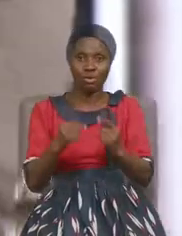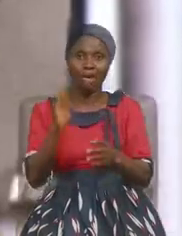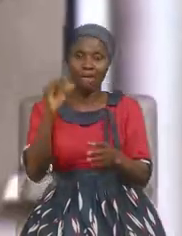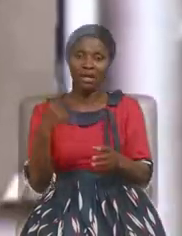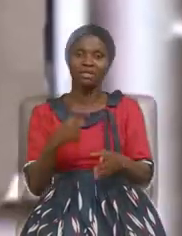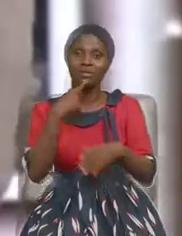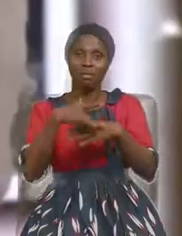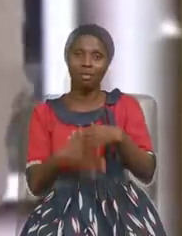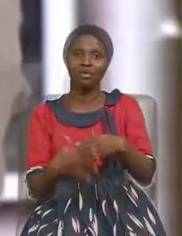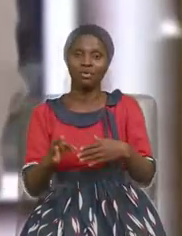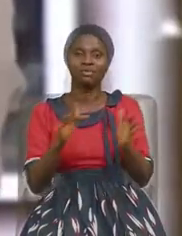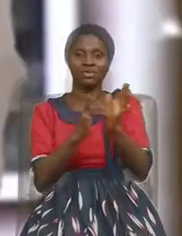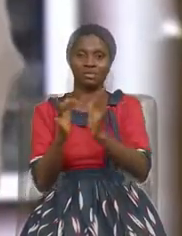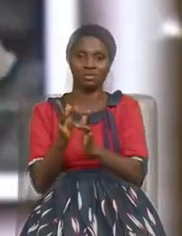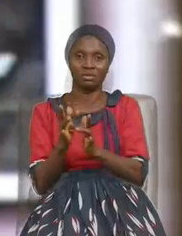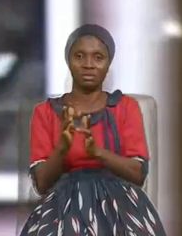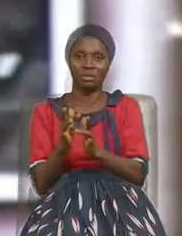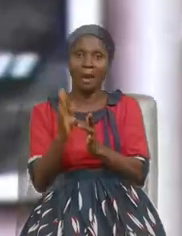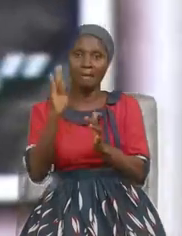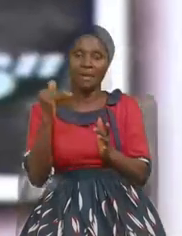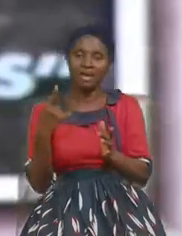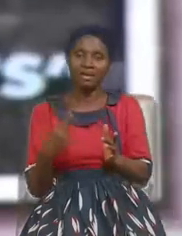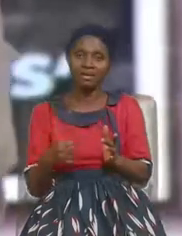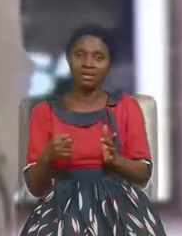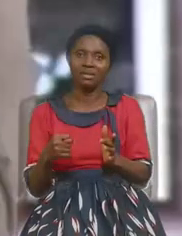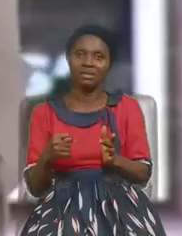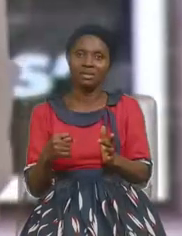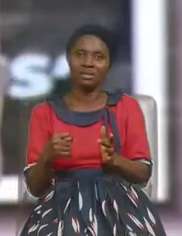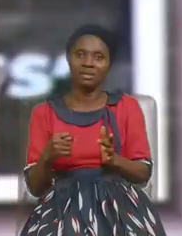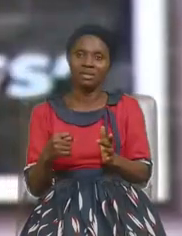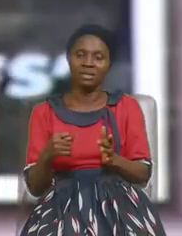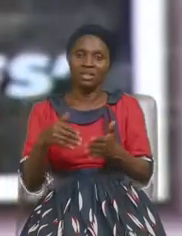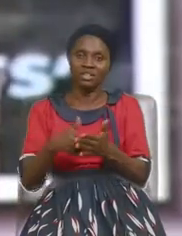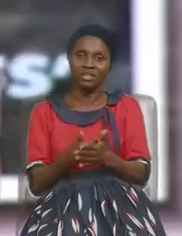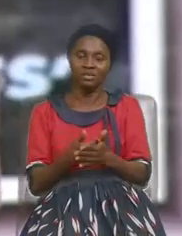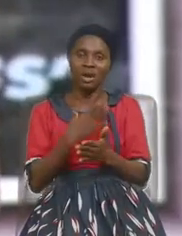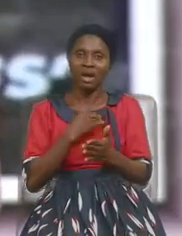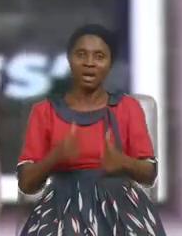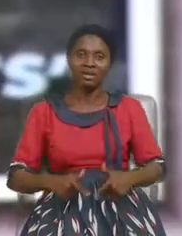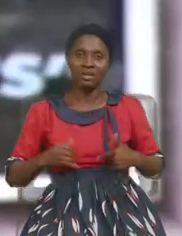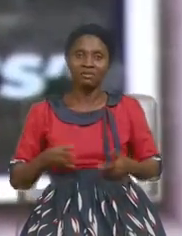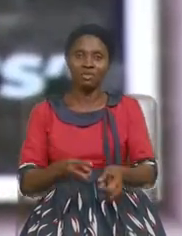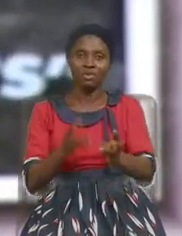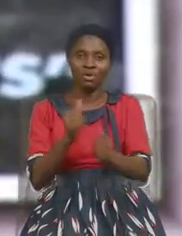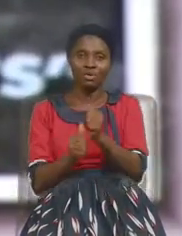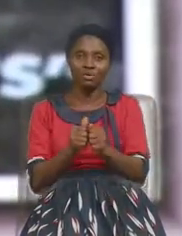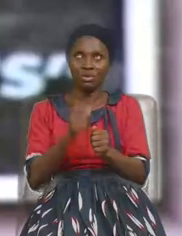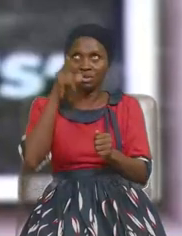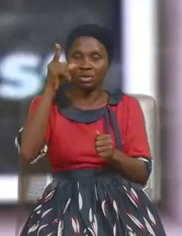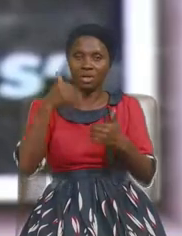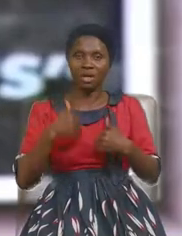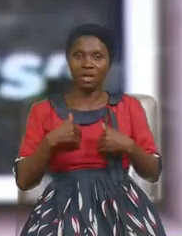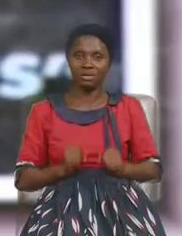de Jésus. Par la route nouvelle et vivante qu'il a inaugurée pour nous